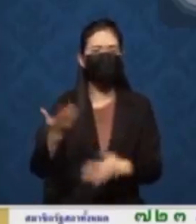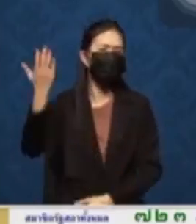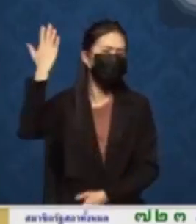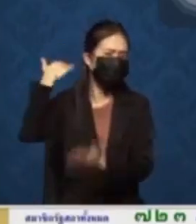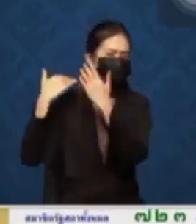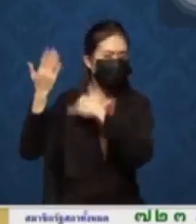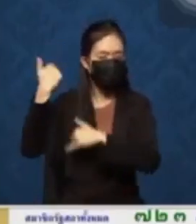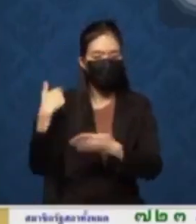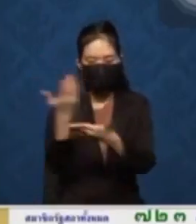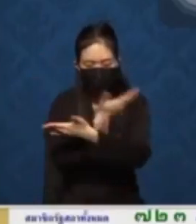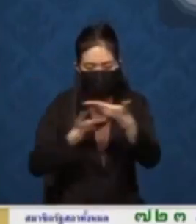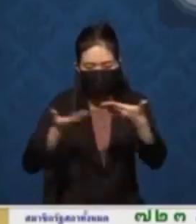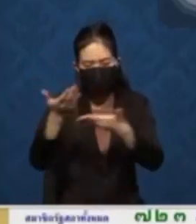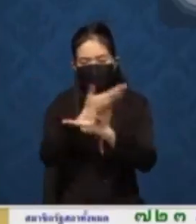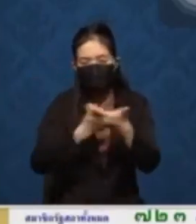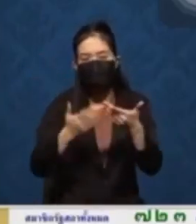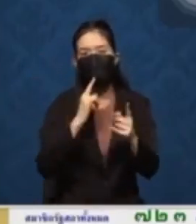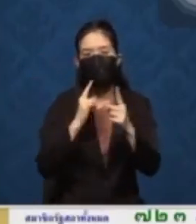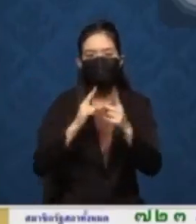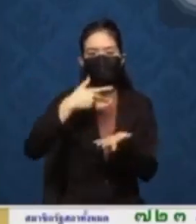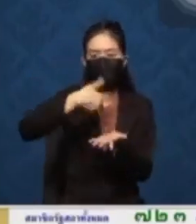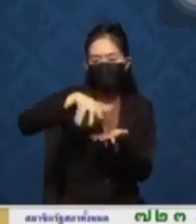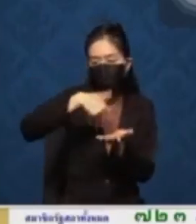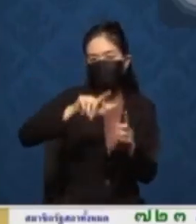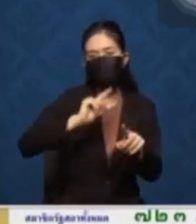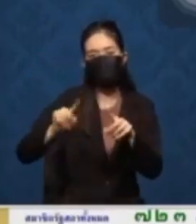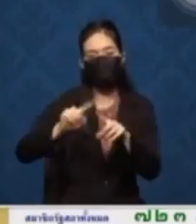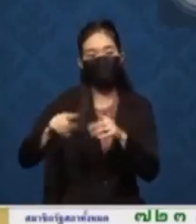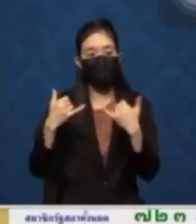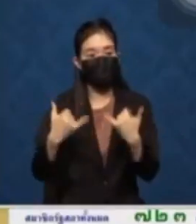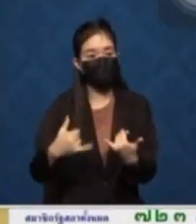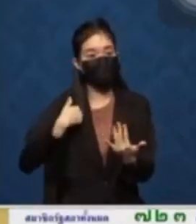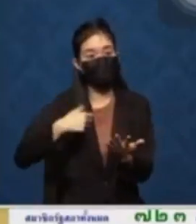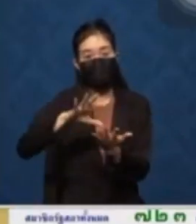าผมไม่เคยแม้แต่สักครั้งเดียวนะครับที่จะหยิบยกตัวเลข